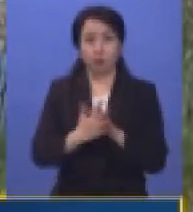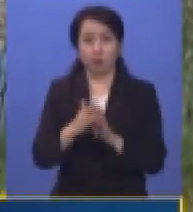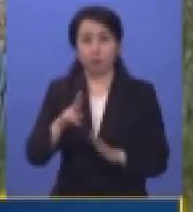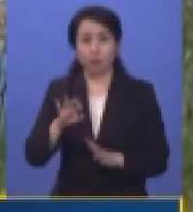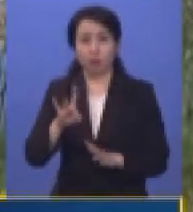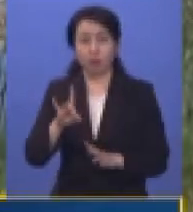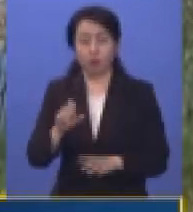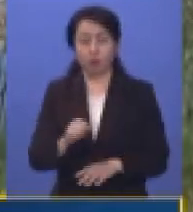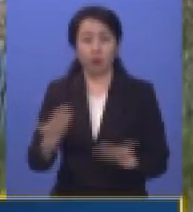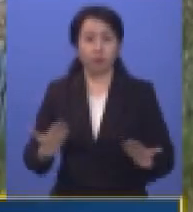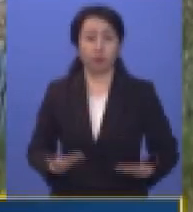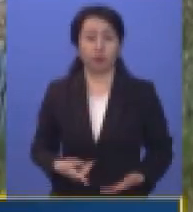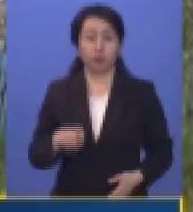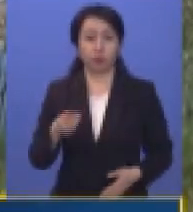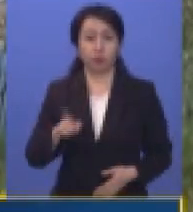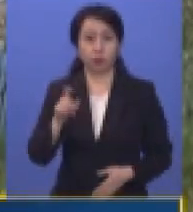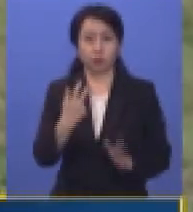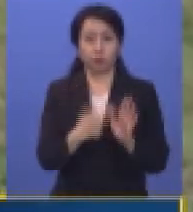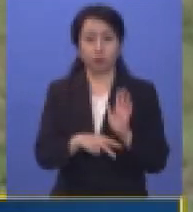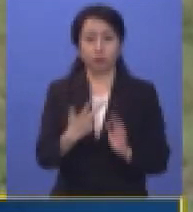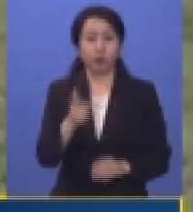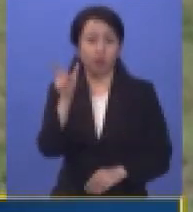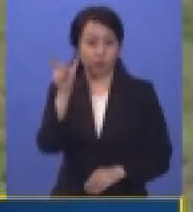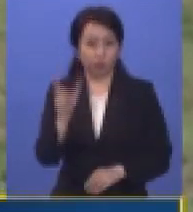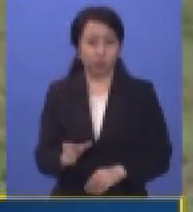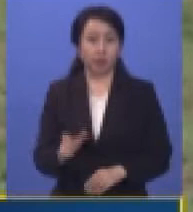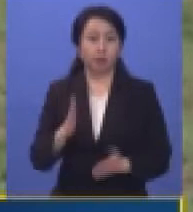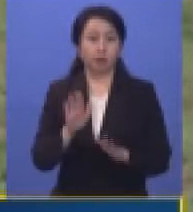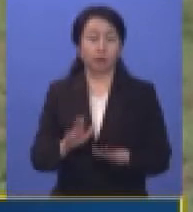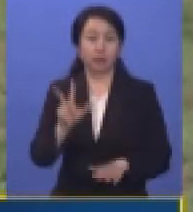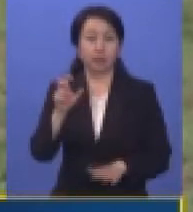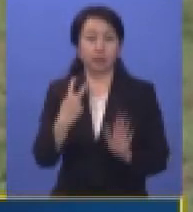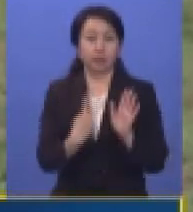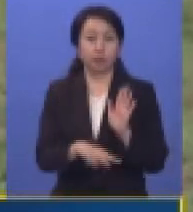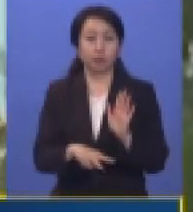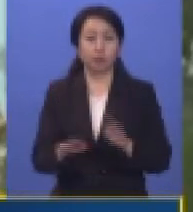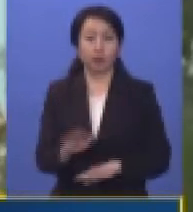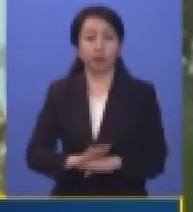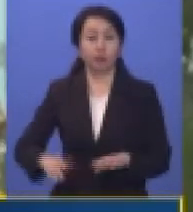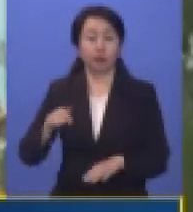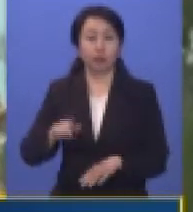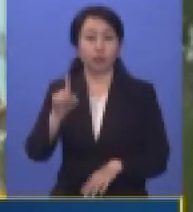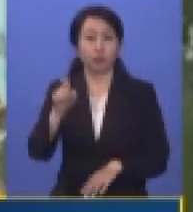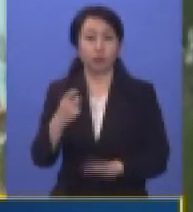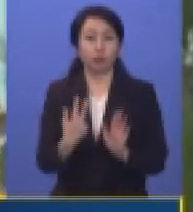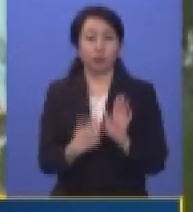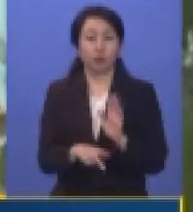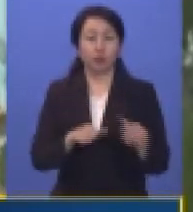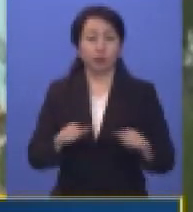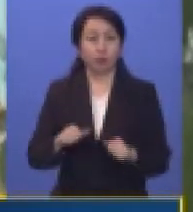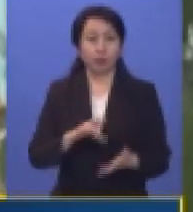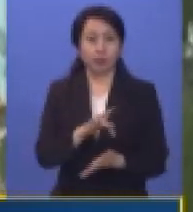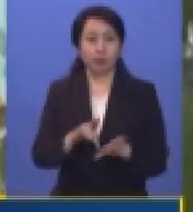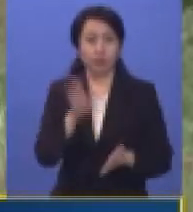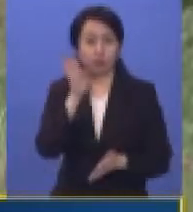и сельского района проживает 1183 человека. Располагается 372 двора. Из них 180 подключены к